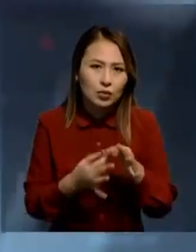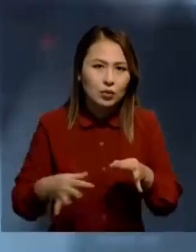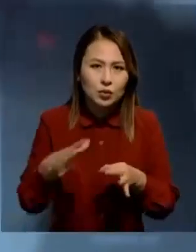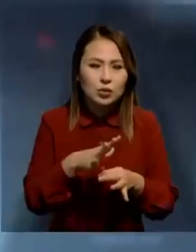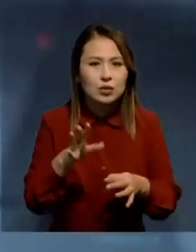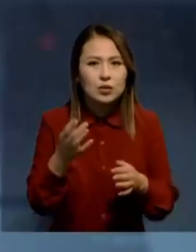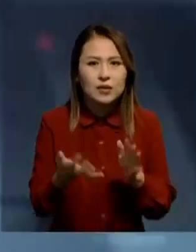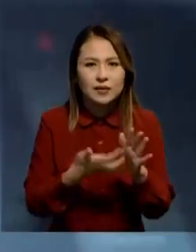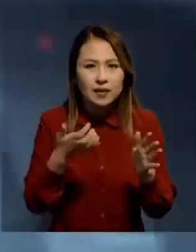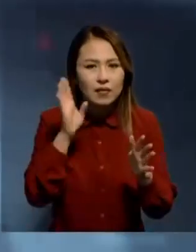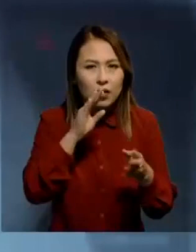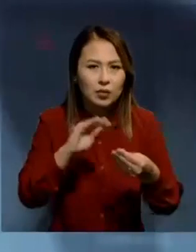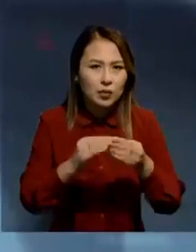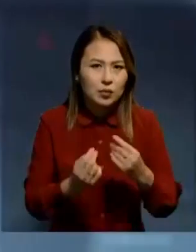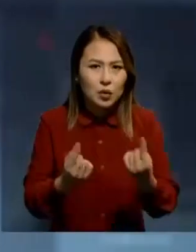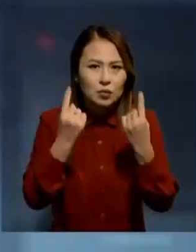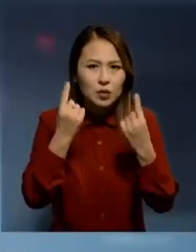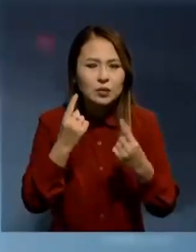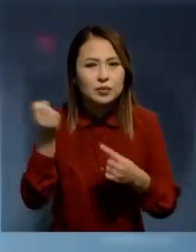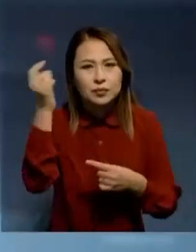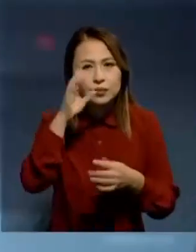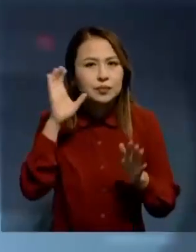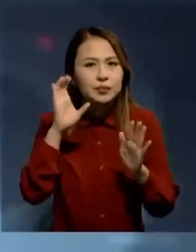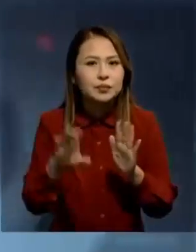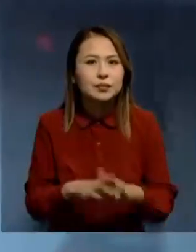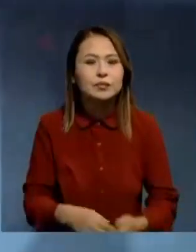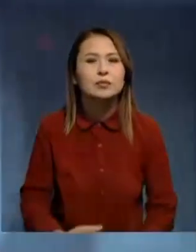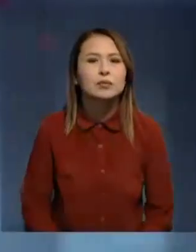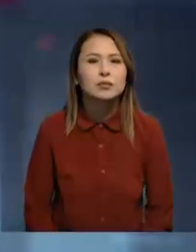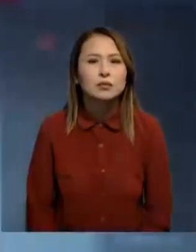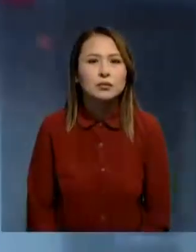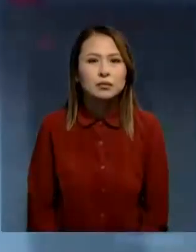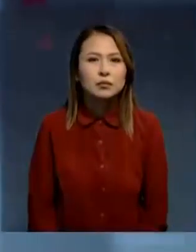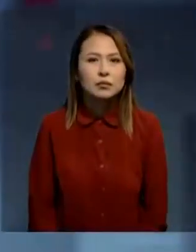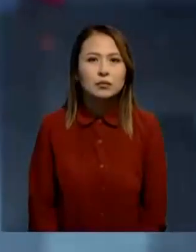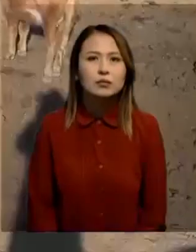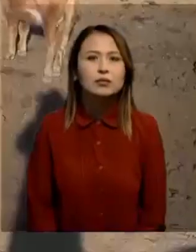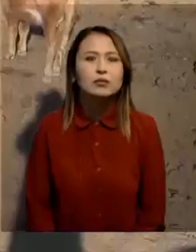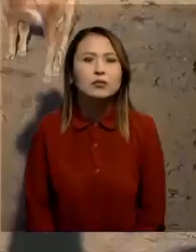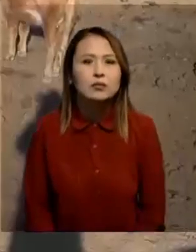qanbay ülken kıyındık tuğundad. Malşılardın mıñın tıñdap kelgen tilşimiz әңгімелейт көрейік.